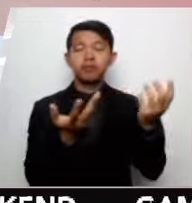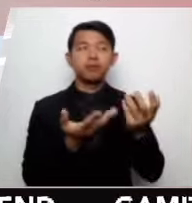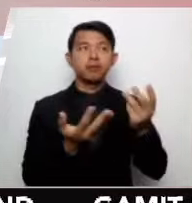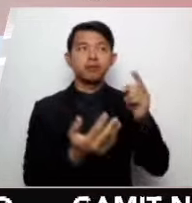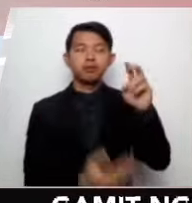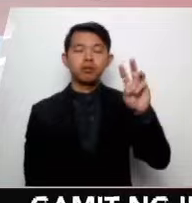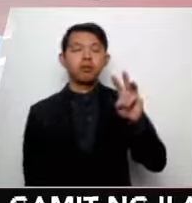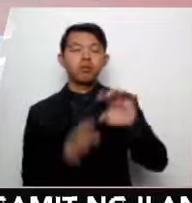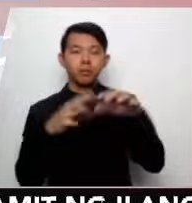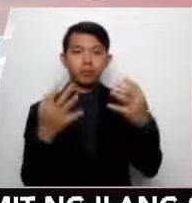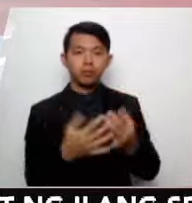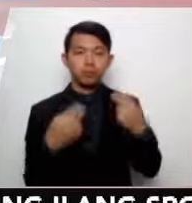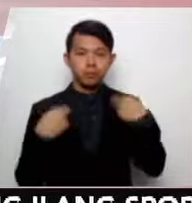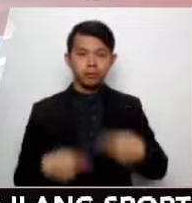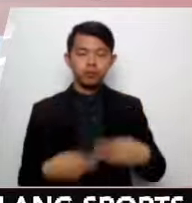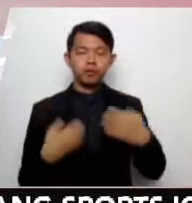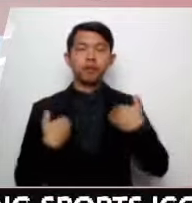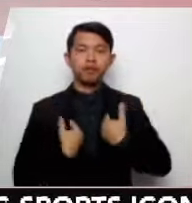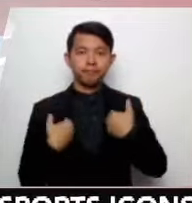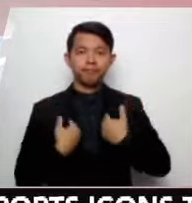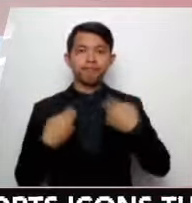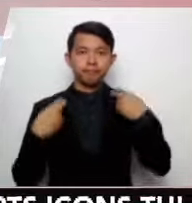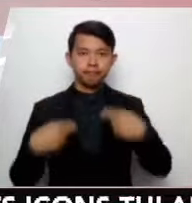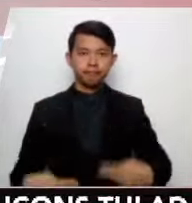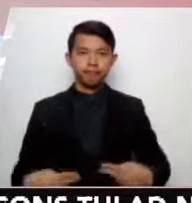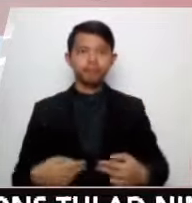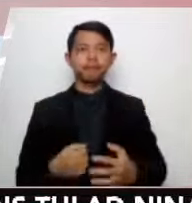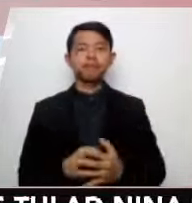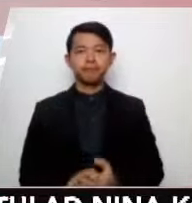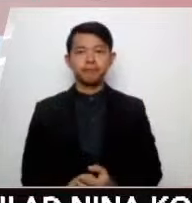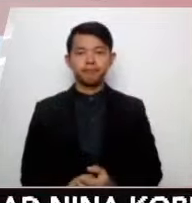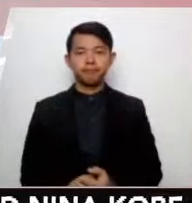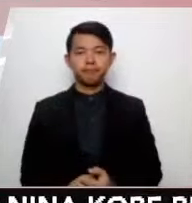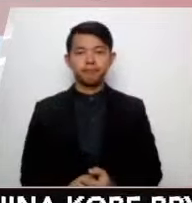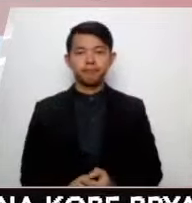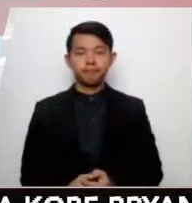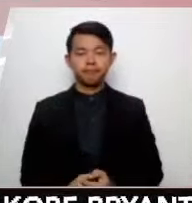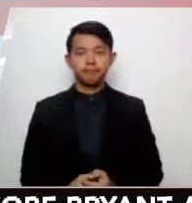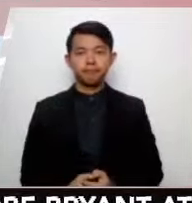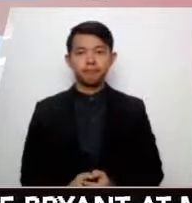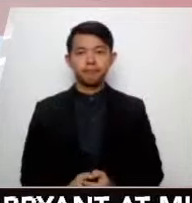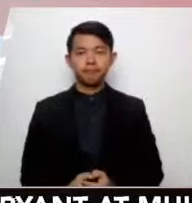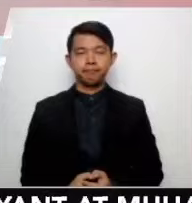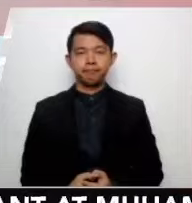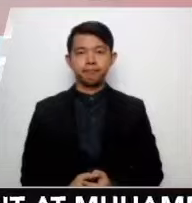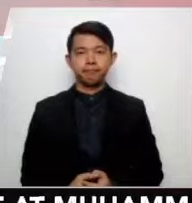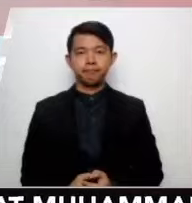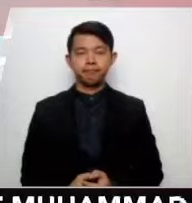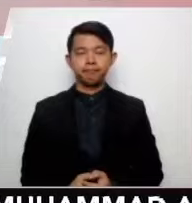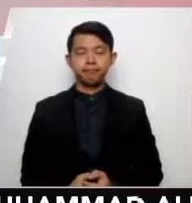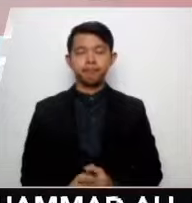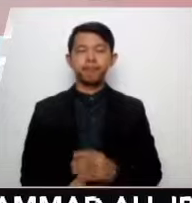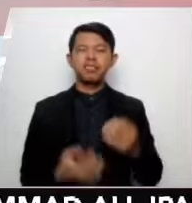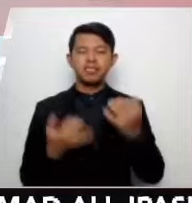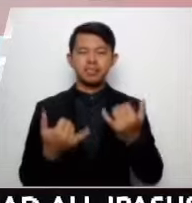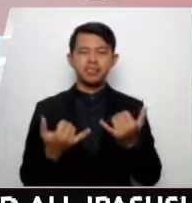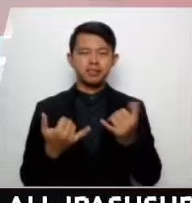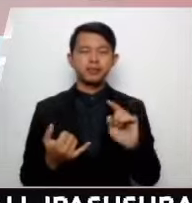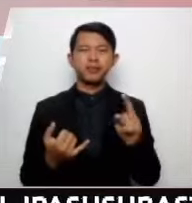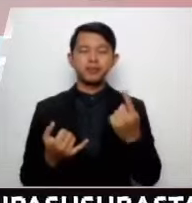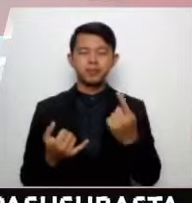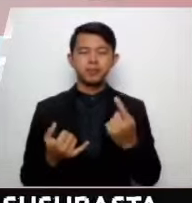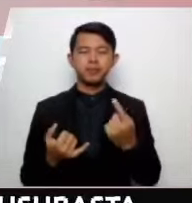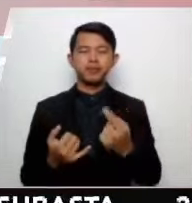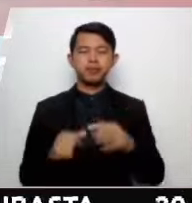for animal world organization for animal health at ah nito lang po rin nila na-confirm or nilabas ng